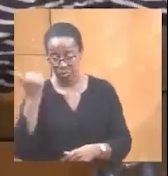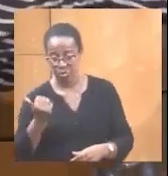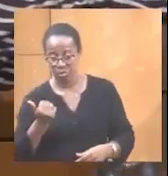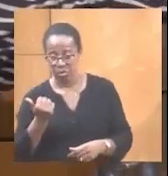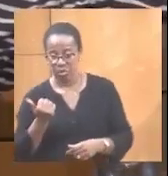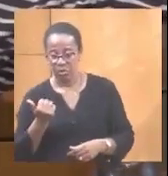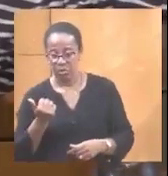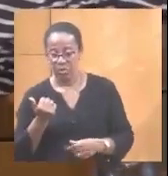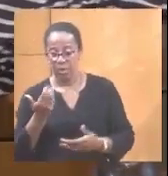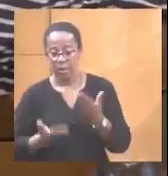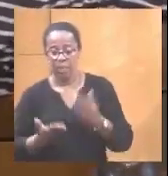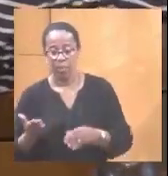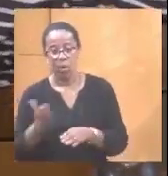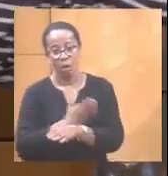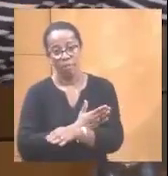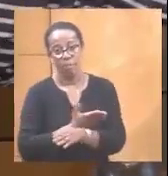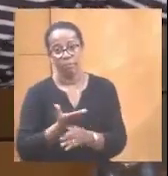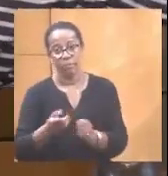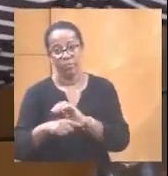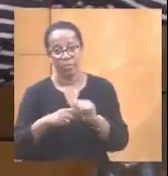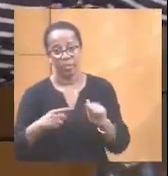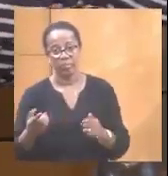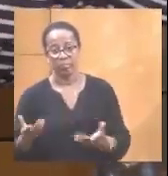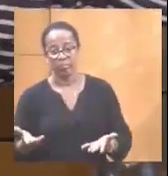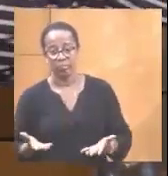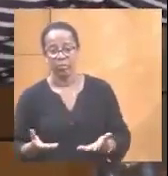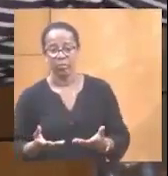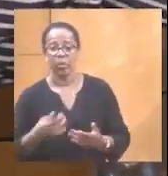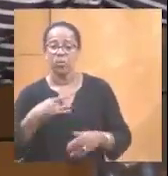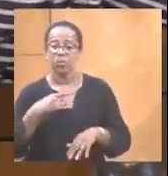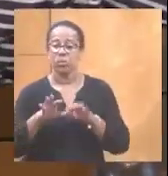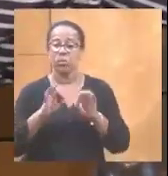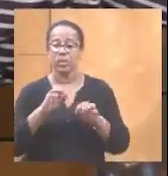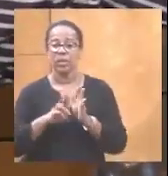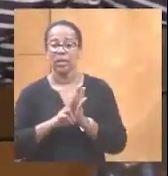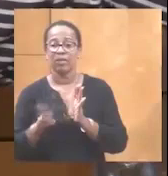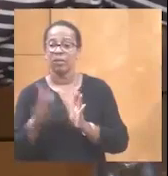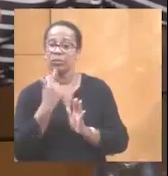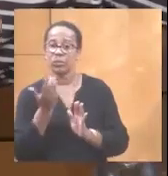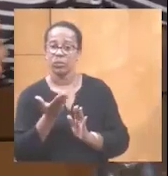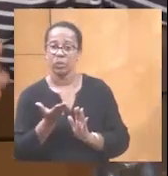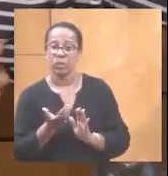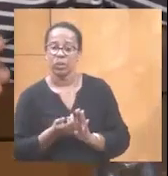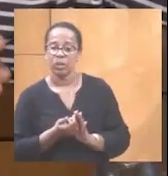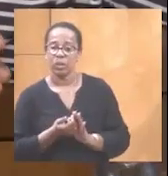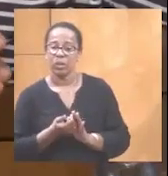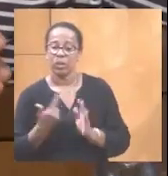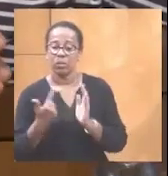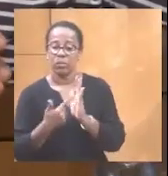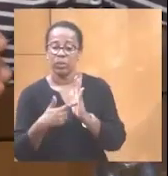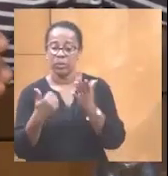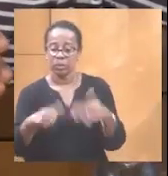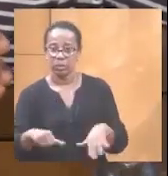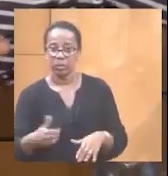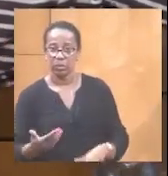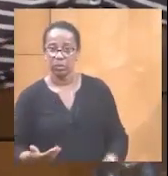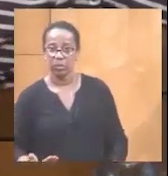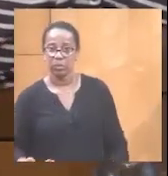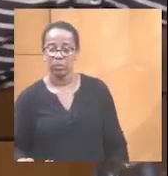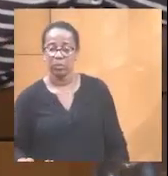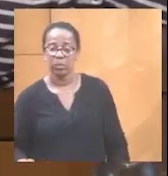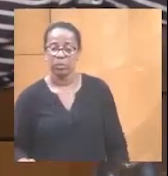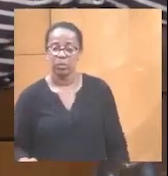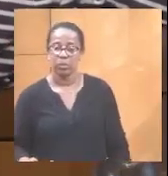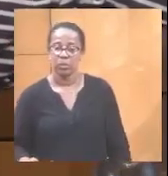par rapport à ce que vous faisiez avant. Et on a pris comme socle de référence ce que nous faisions en 2016. Nous